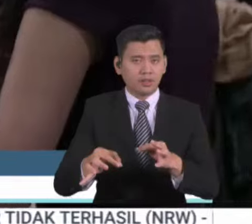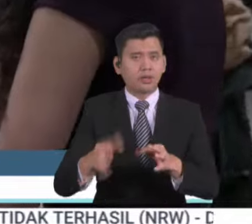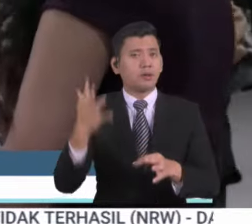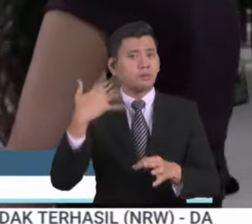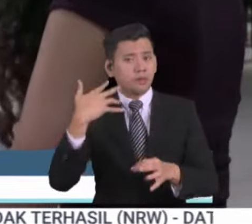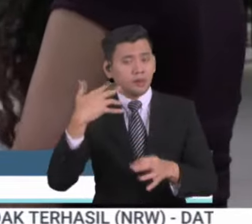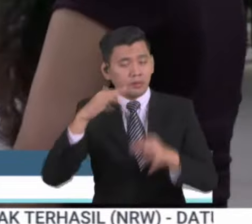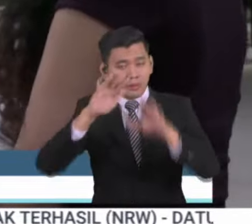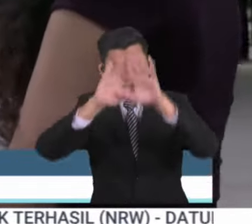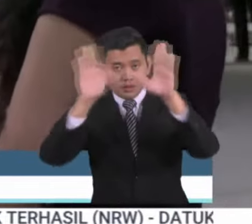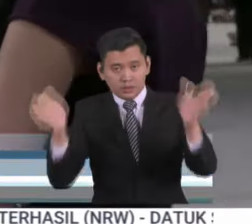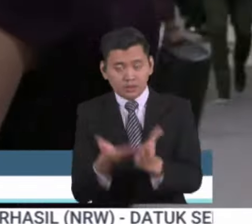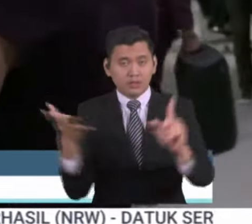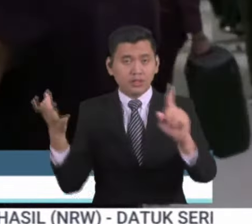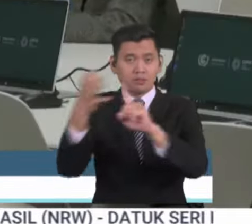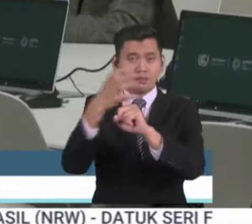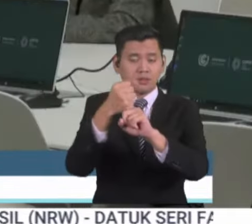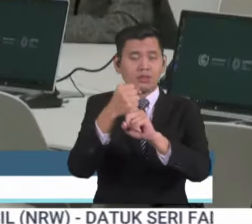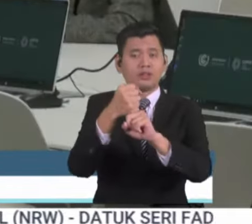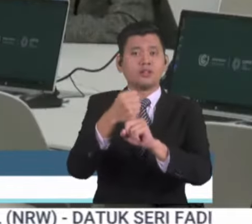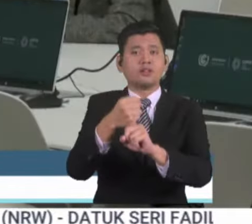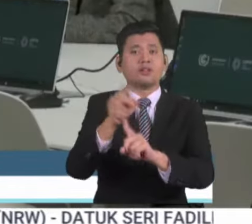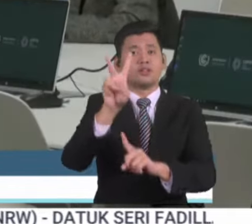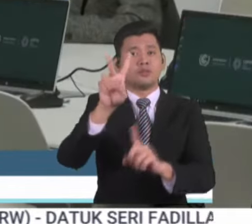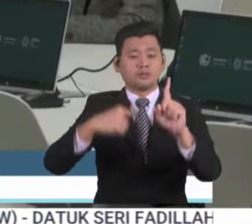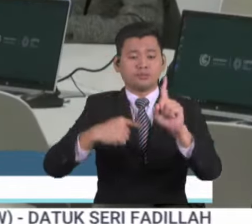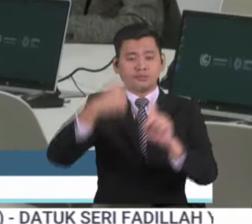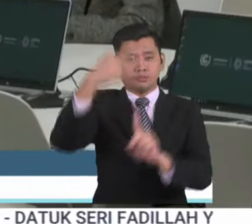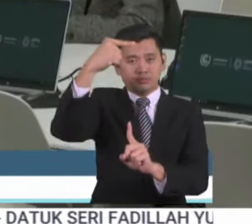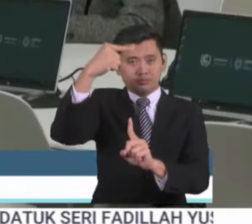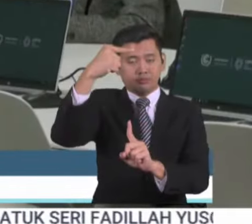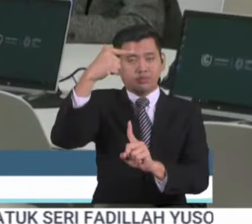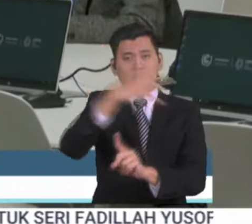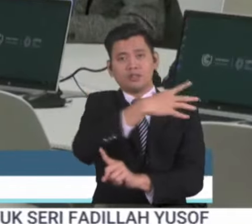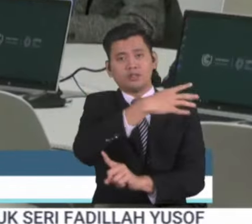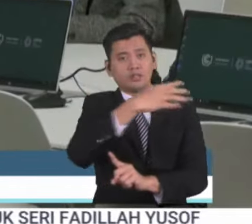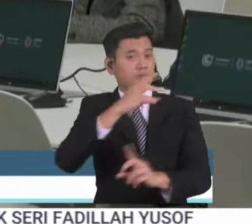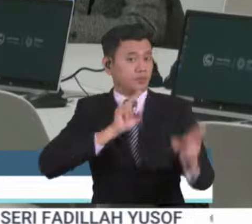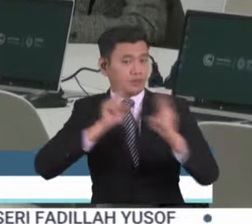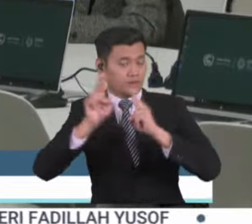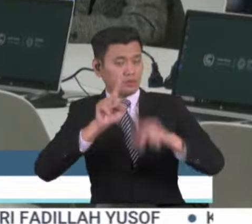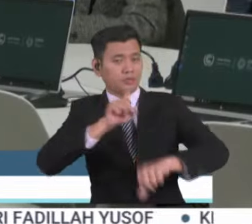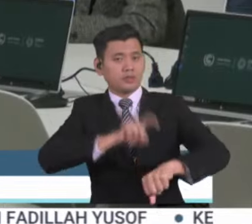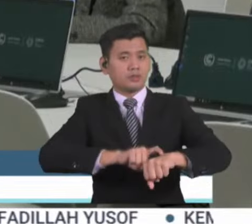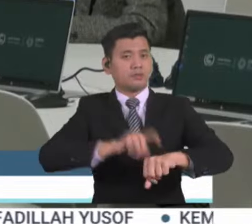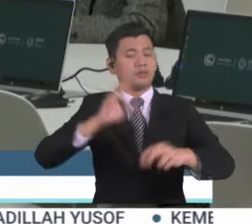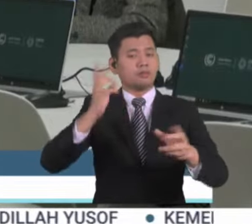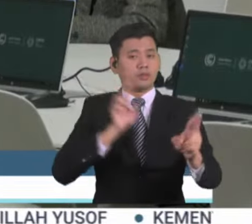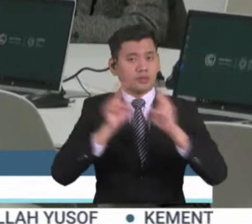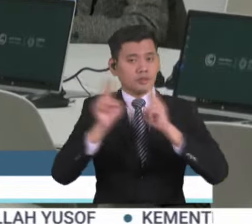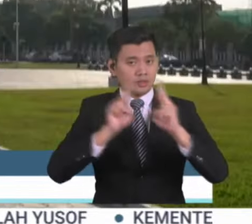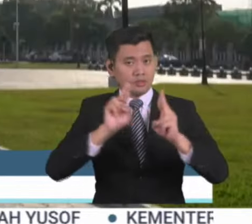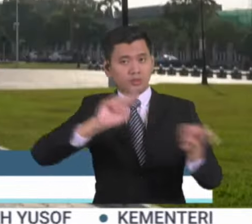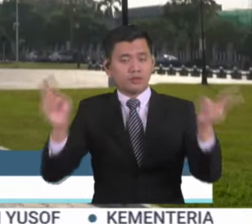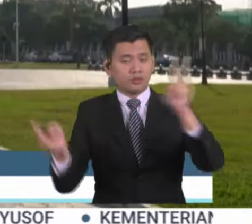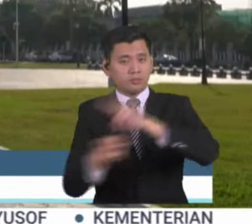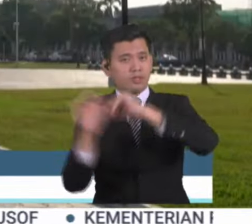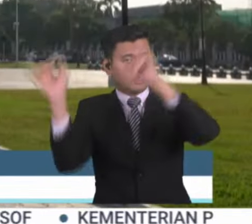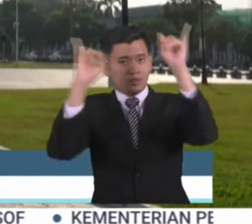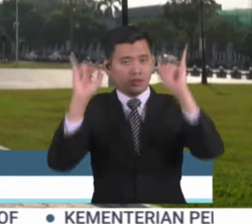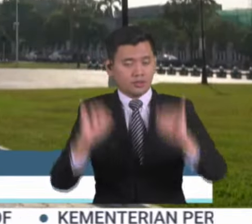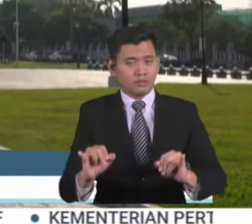pemanasan global cecah 2 darjah Celsius. Beliau berucap bersempena Persidangan Perubahan Iklim Pertubuhan Bangsa-Bangsa